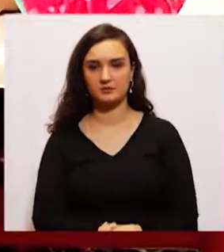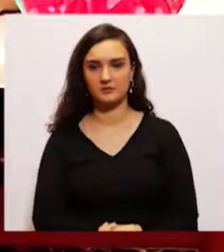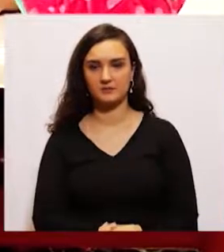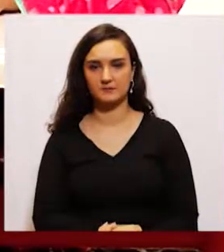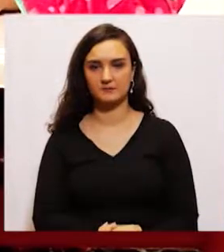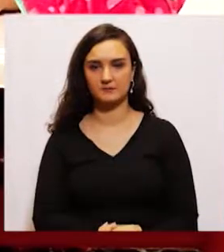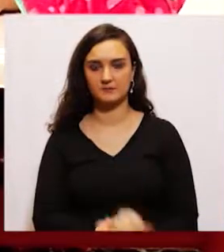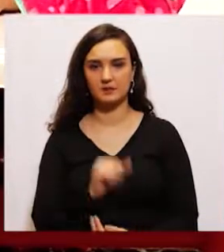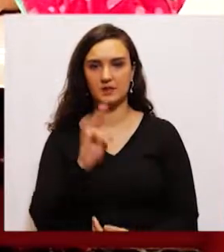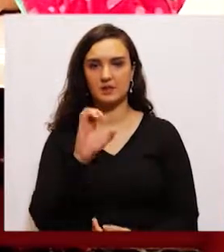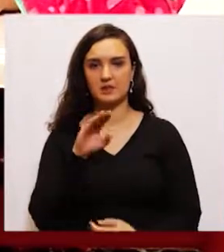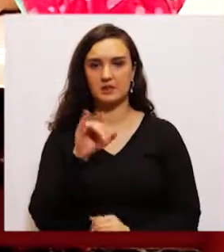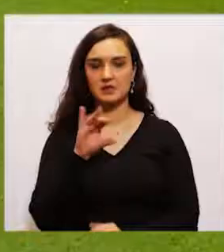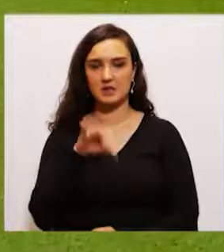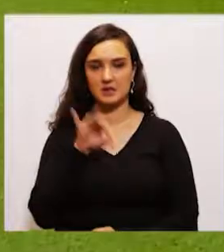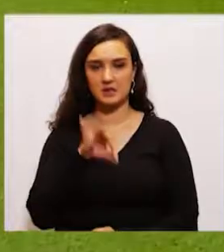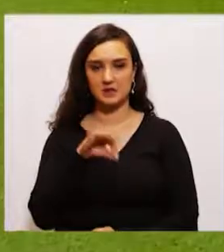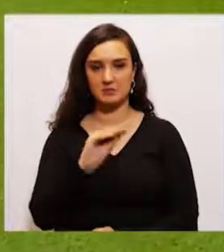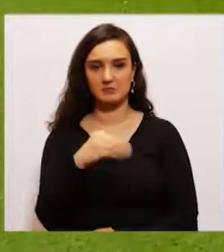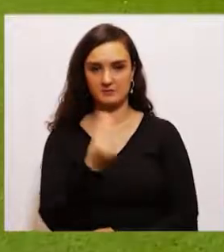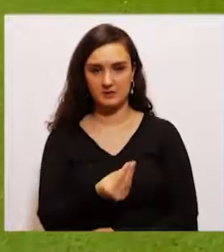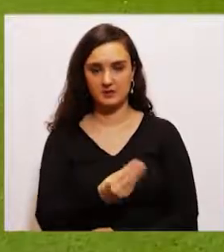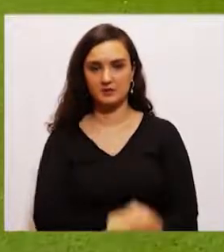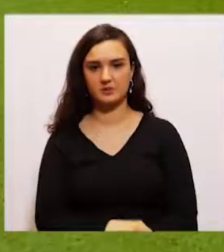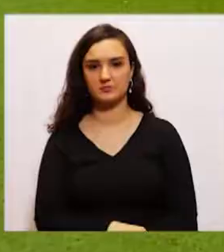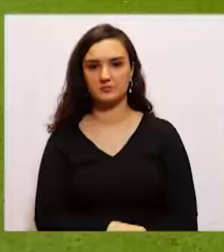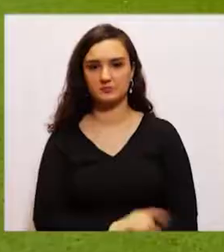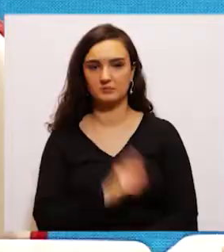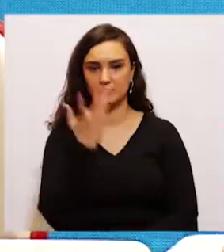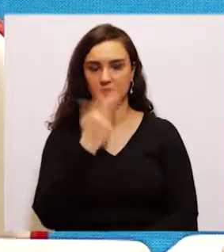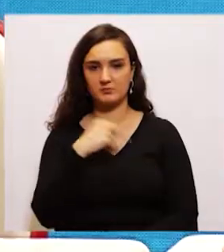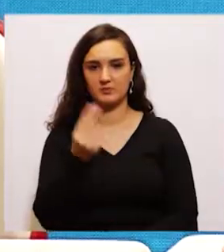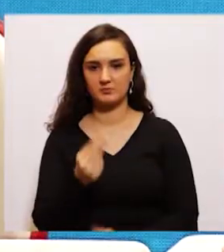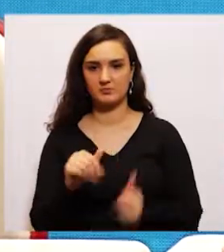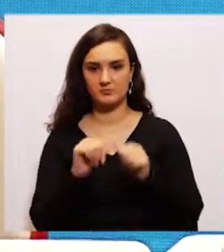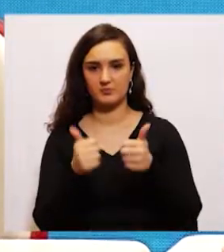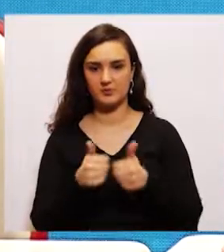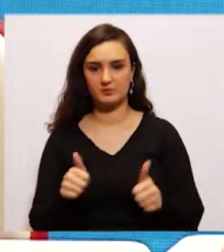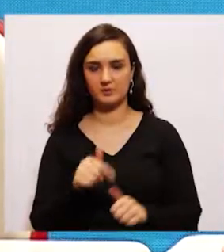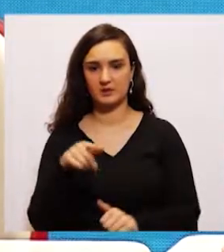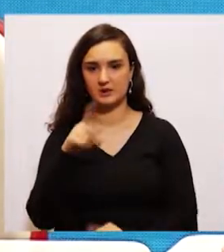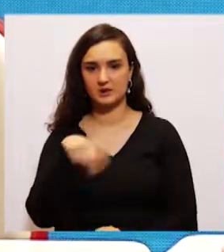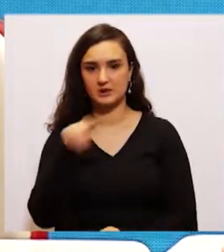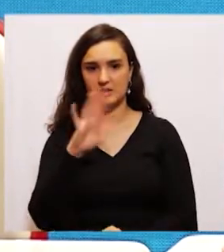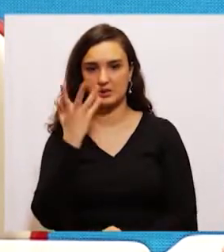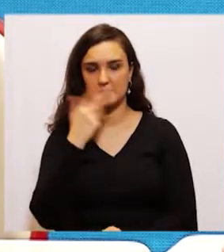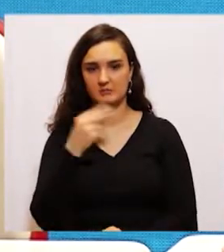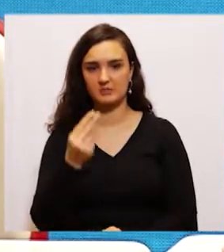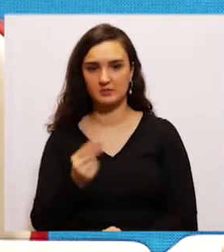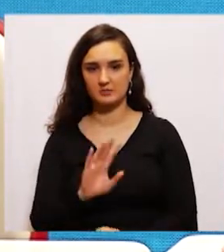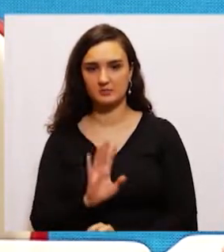მივცეთ ანასტასიას საღებავი რომ გააფერადოს ფონი ესენი არ